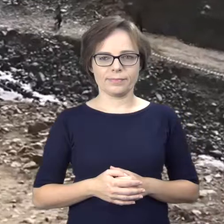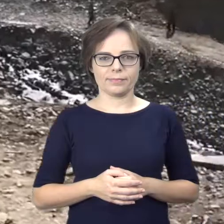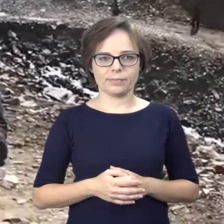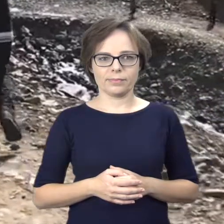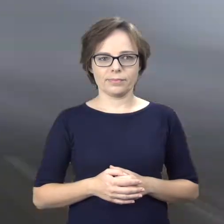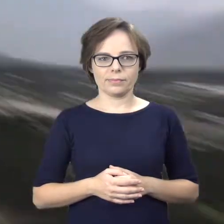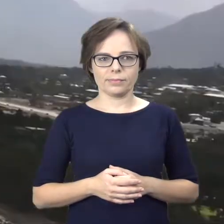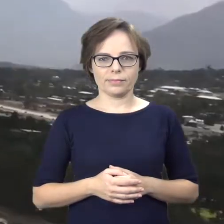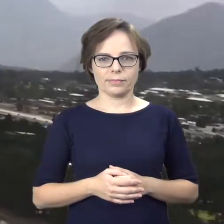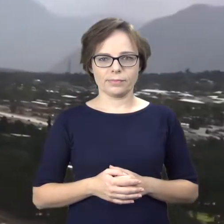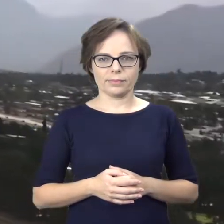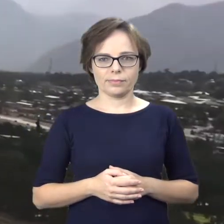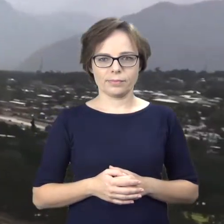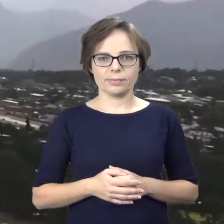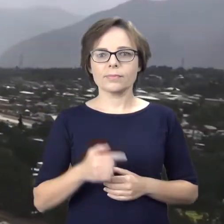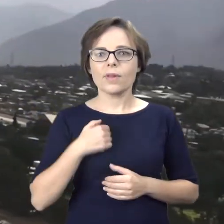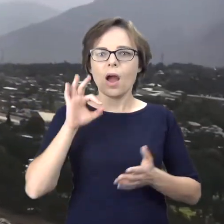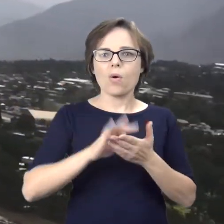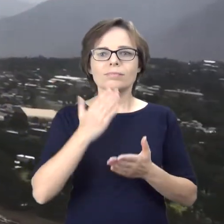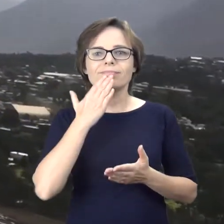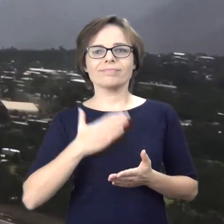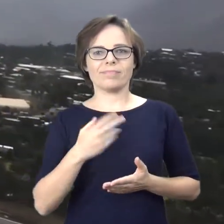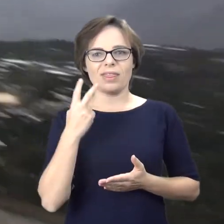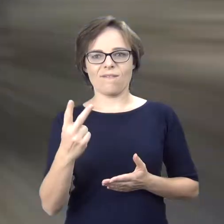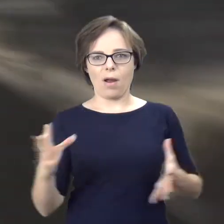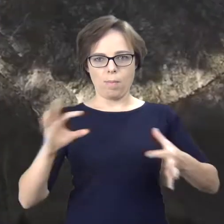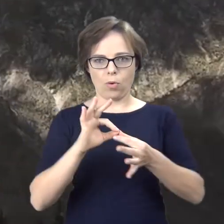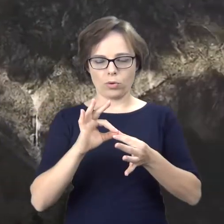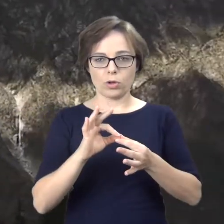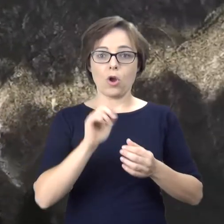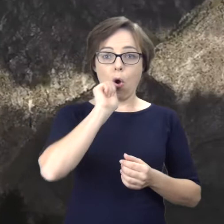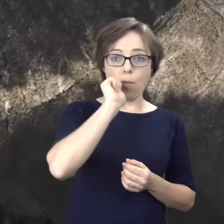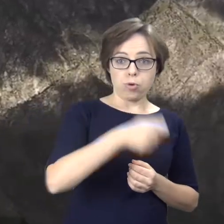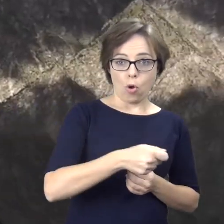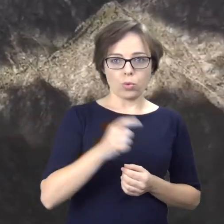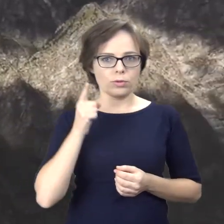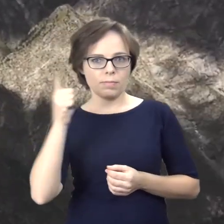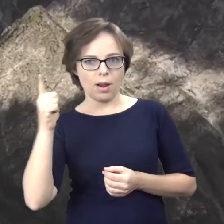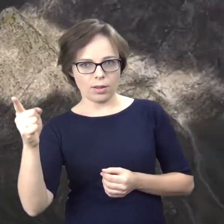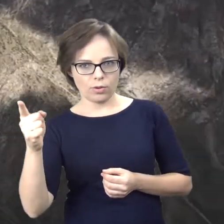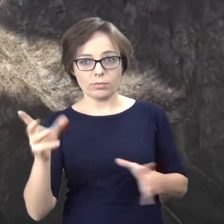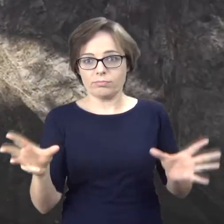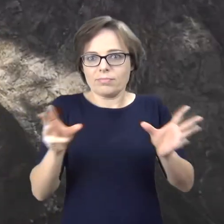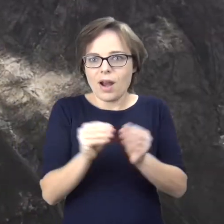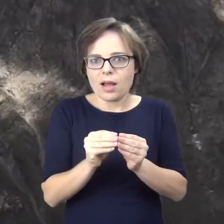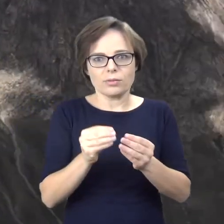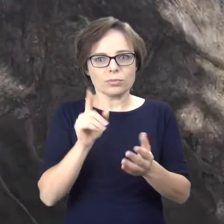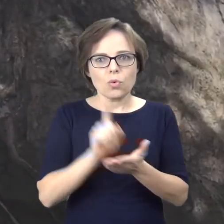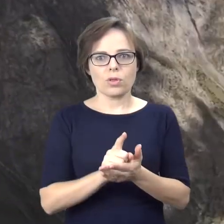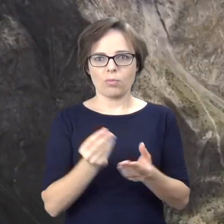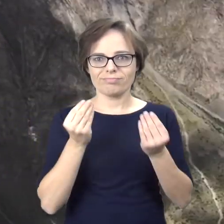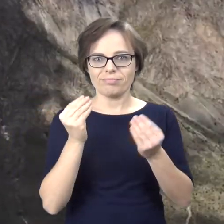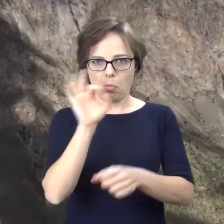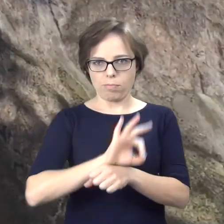W pewnym momencie moje połączenie dwóch pasji, czyli maratony i podróże, spotkały się w jednym punkcie i powstał z tego piękny lifestyle'owy projekt, który właśnie